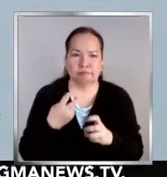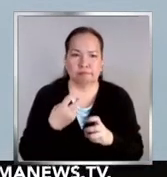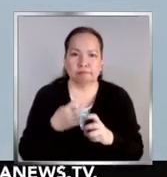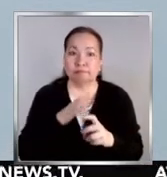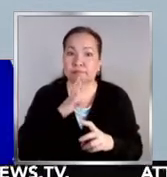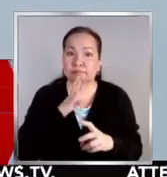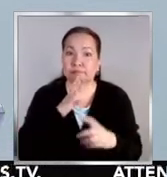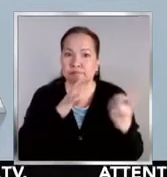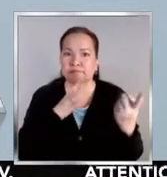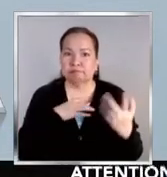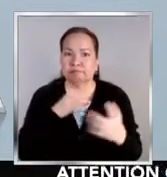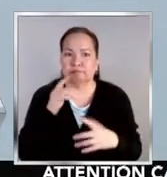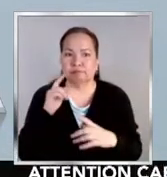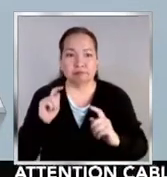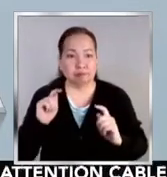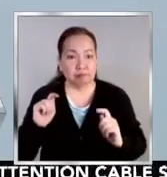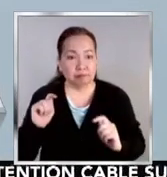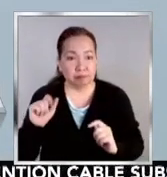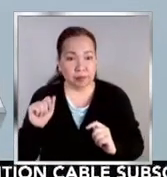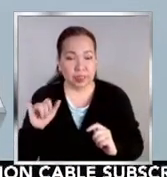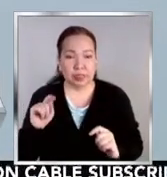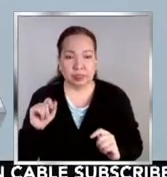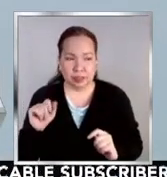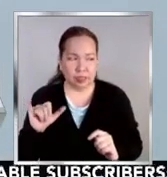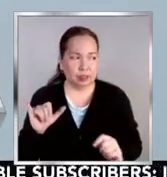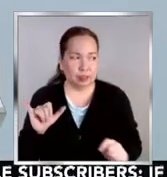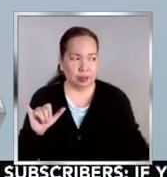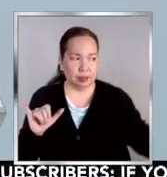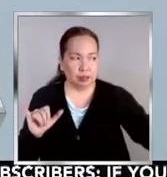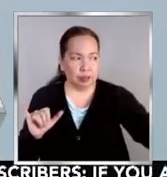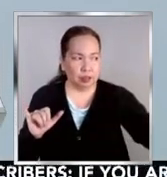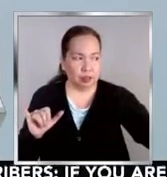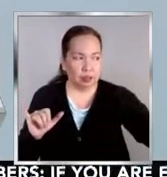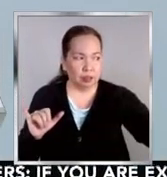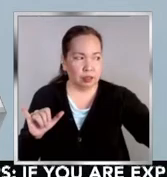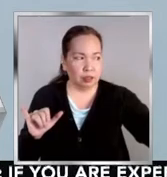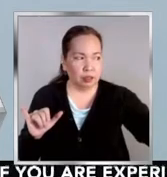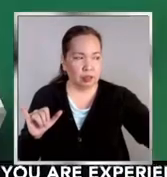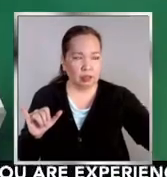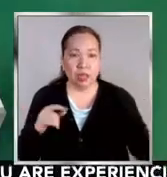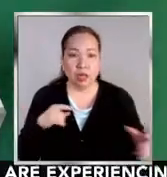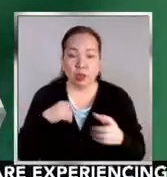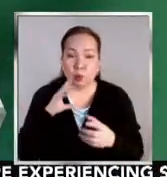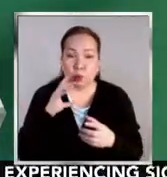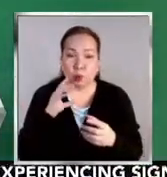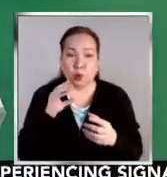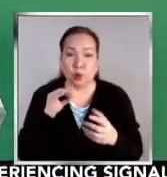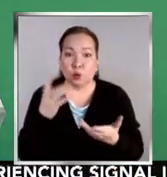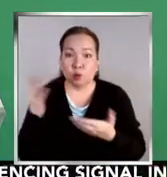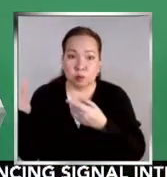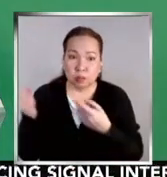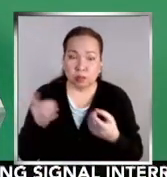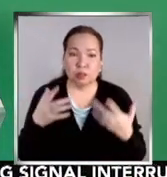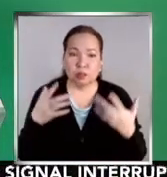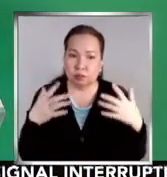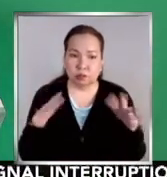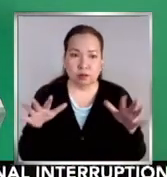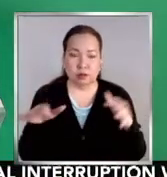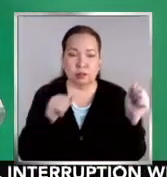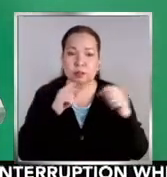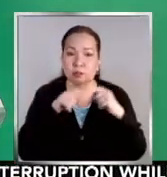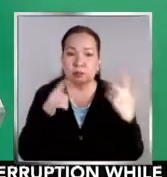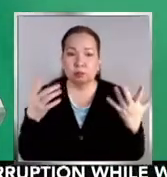Taytay. At yun nga, itong nagdadala dito ay na-arrest na. Tumanggi magbigay ng pahayag si